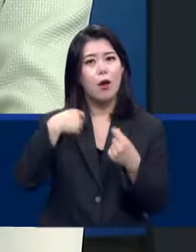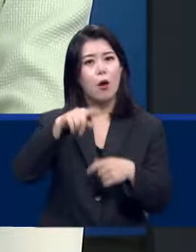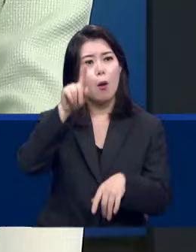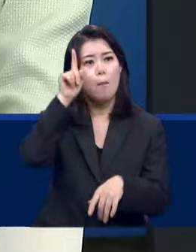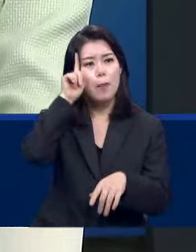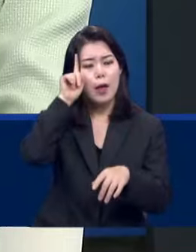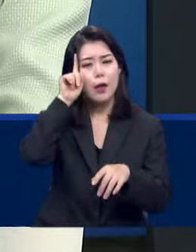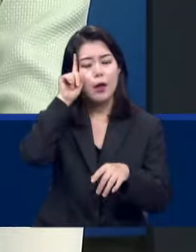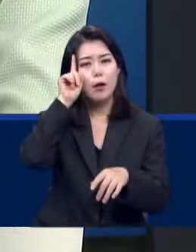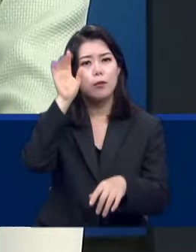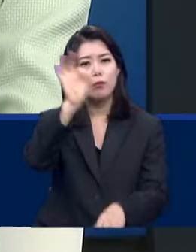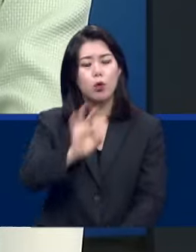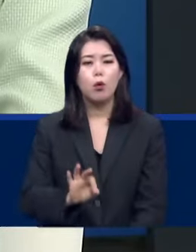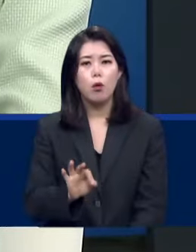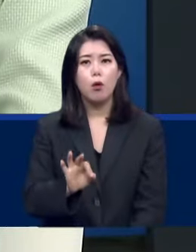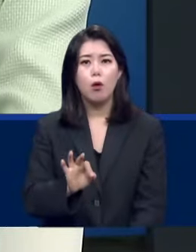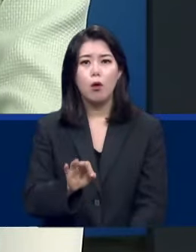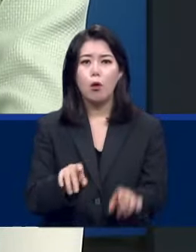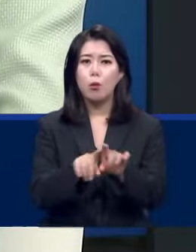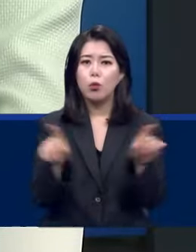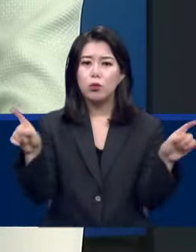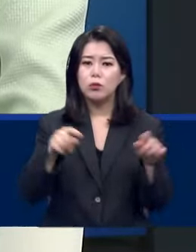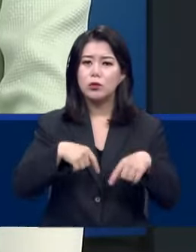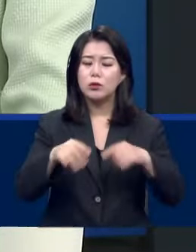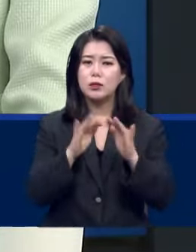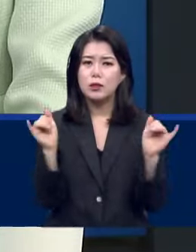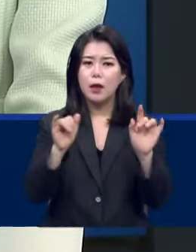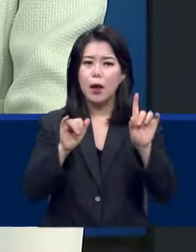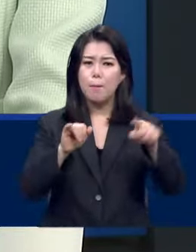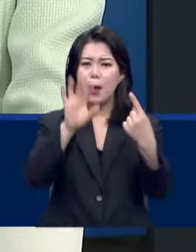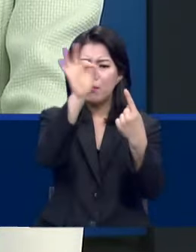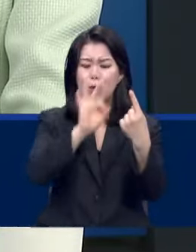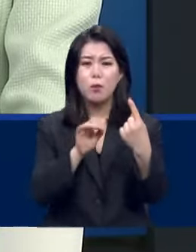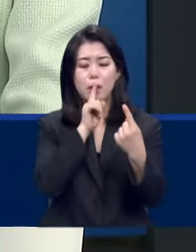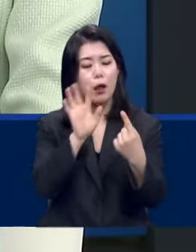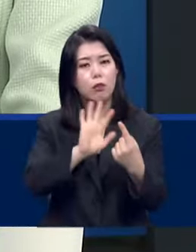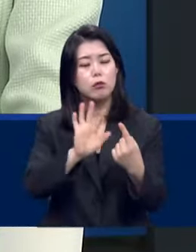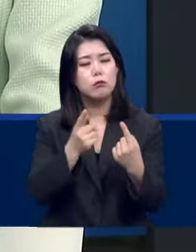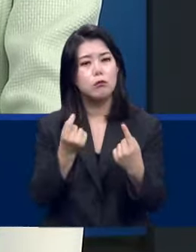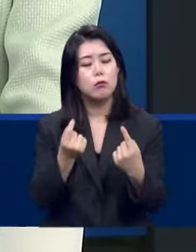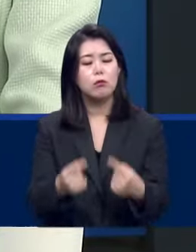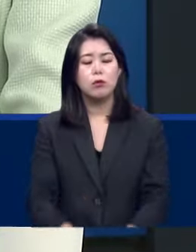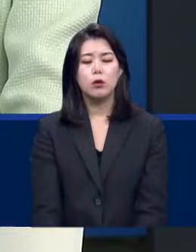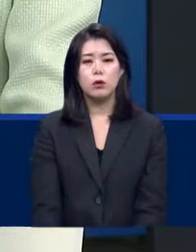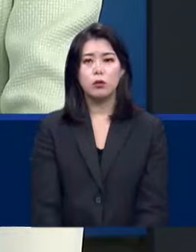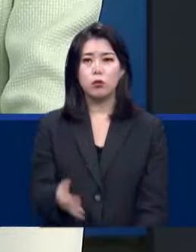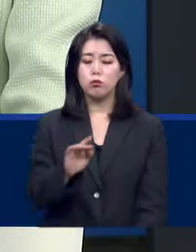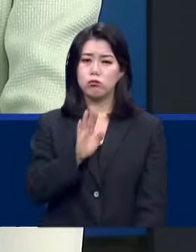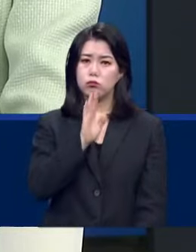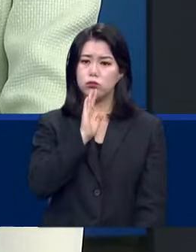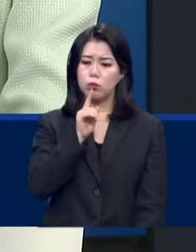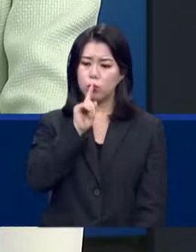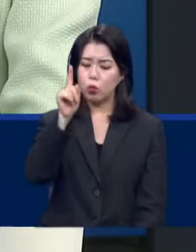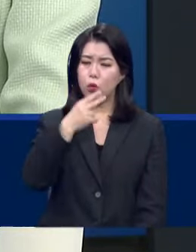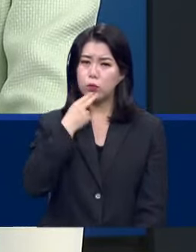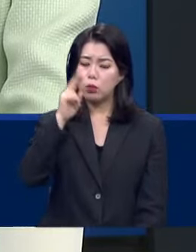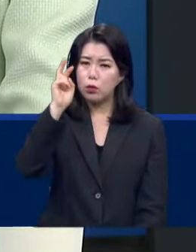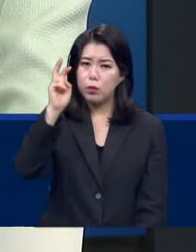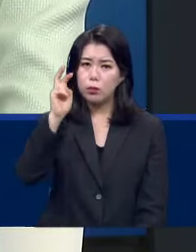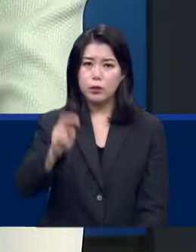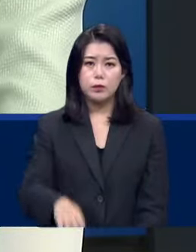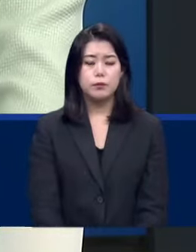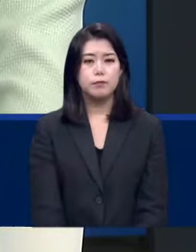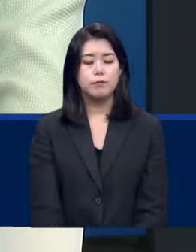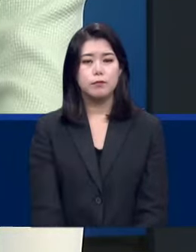표현도 사실 보통 정치인들이 잘 쓰지는 않는 표현이긴 해요 이걸 보면 어 그럼 진짜 보고 안 한 거 아니야라는 생각이 좀 들기도